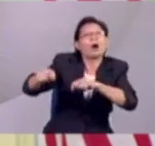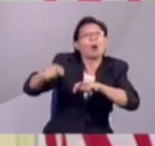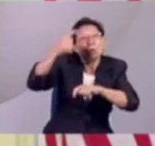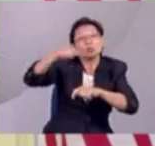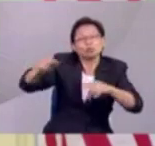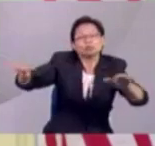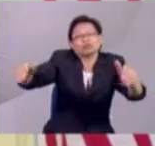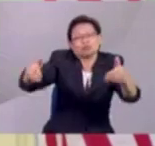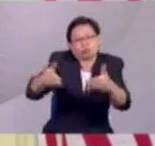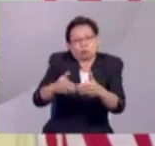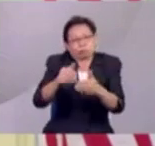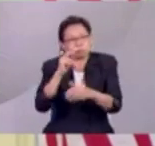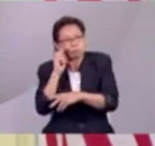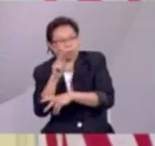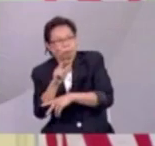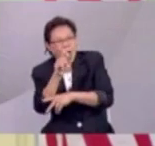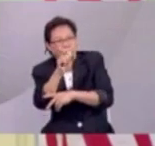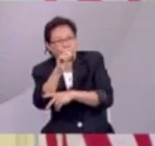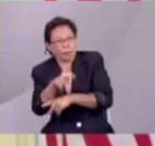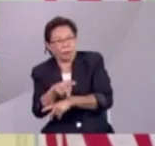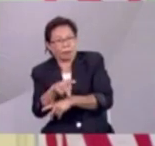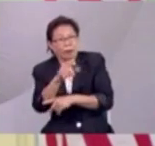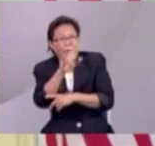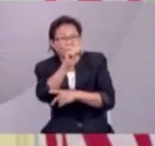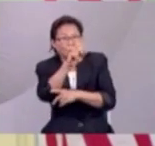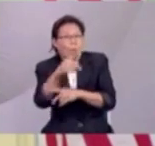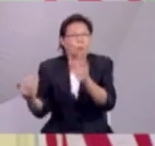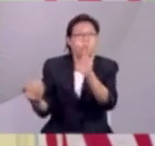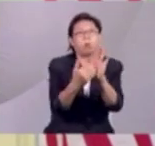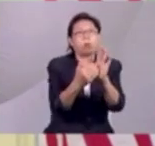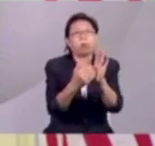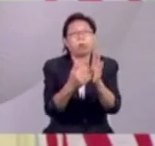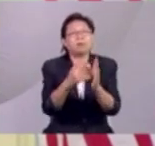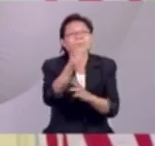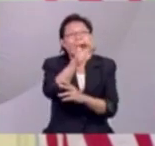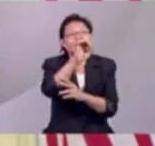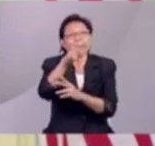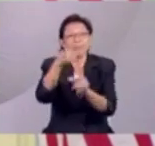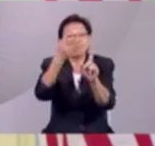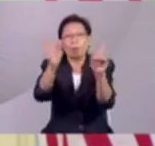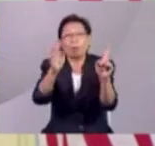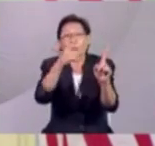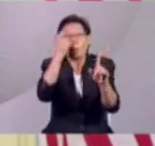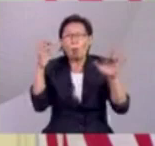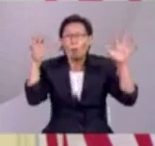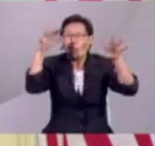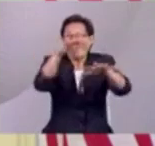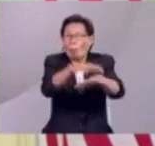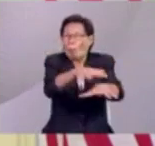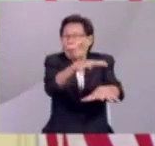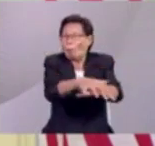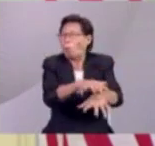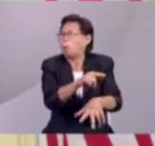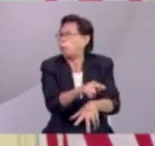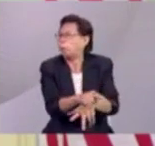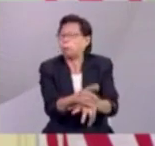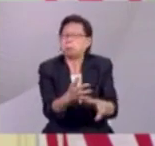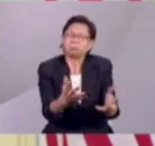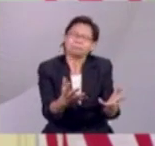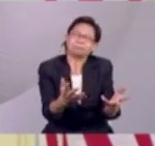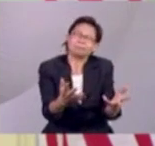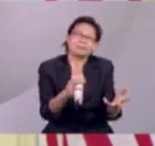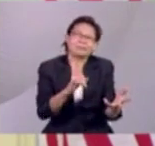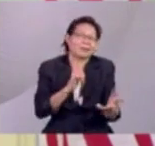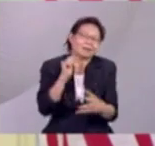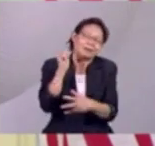melihat bahawa SOP telah pun dilanggari kerana berkumpul lebih daripada yang sepatutnya. Ha, jadi itu